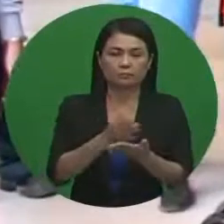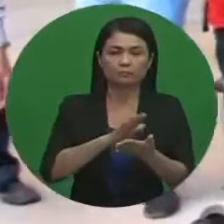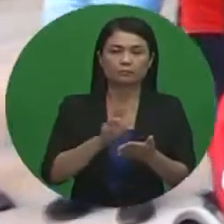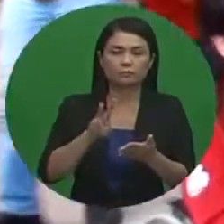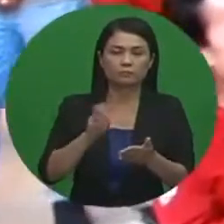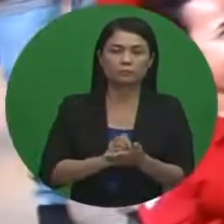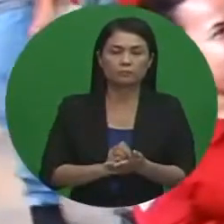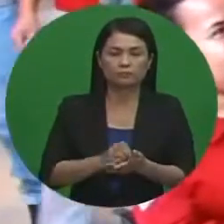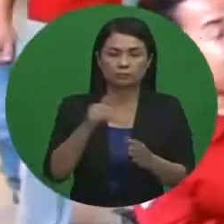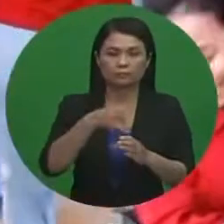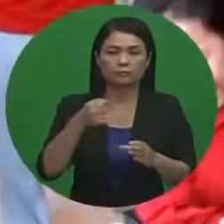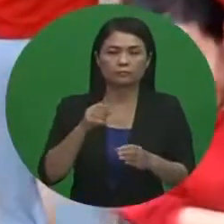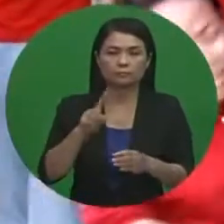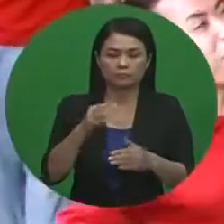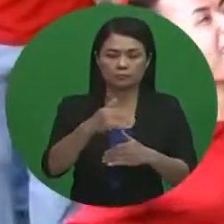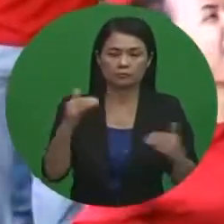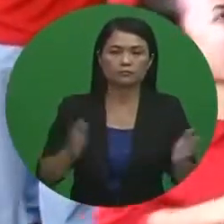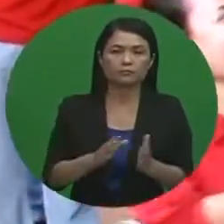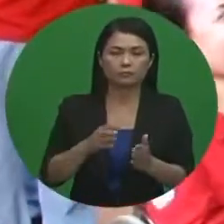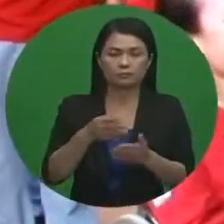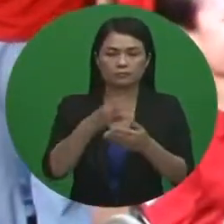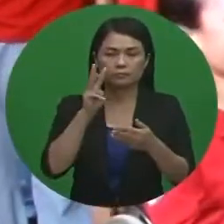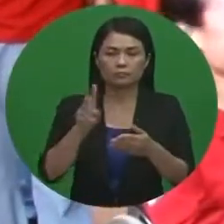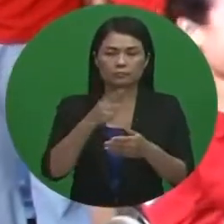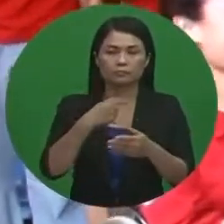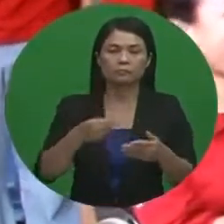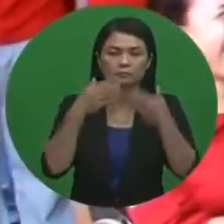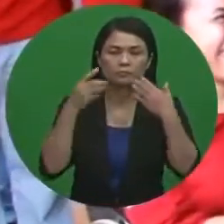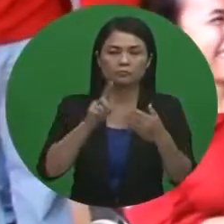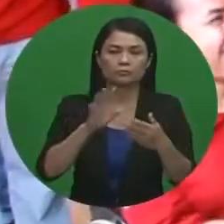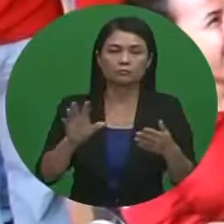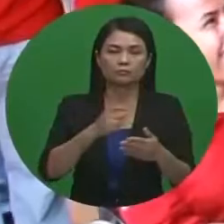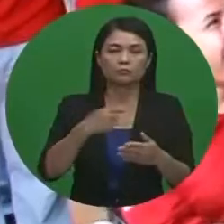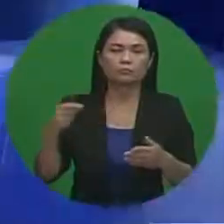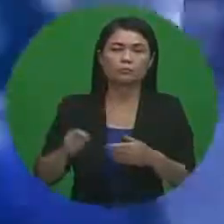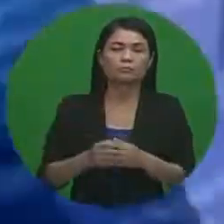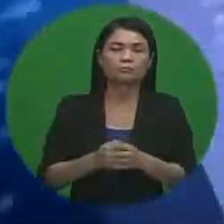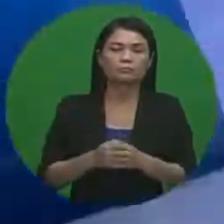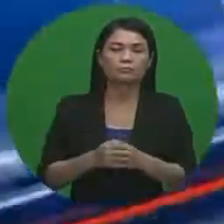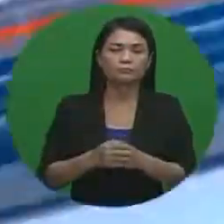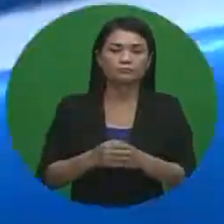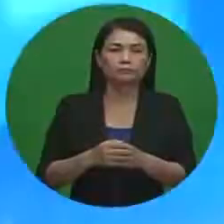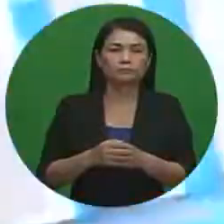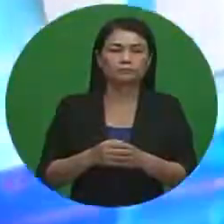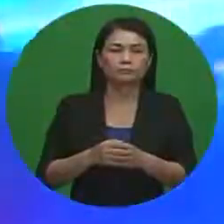មីខ្លាឃ្មុំ1កែម៉ាស់1000នឹងថវិកា15លានរៀល